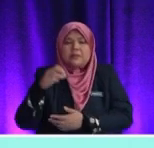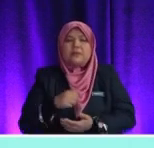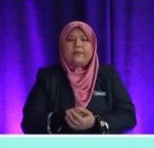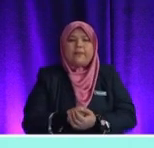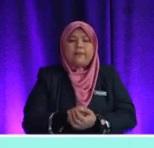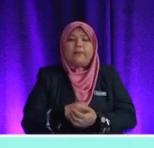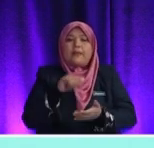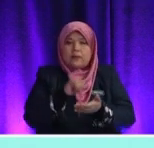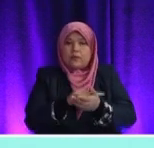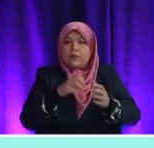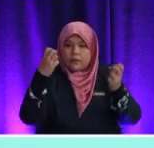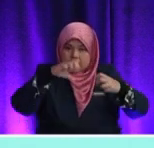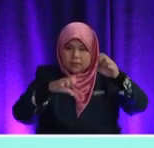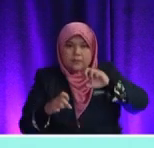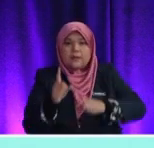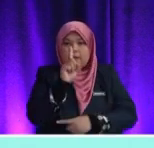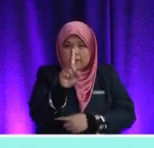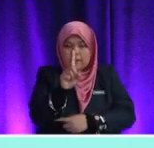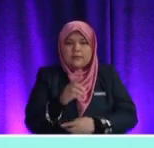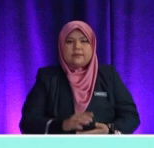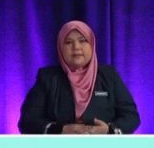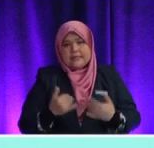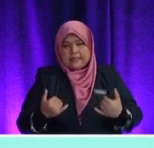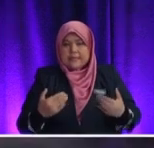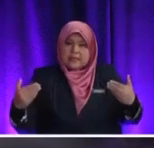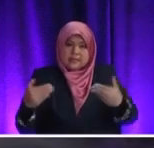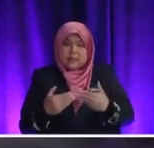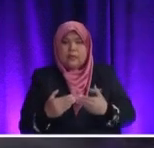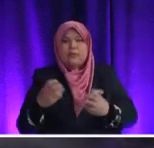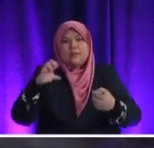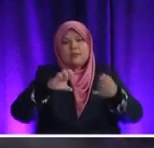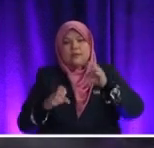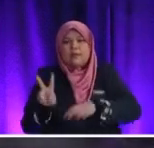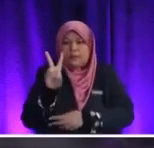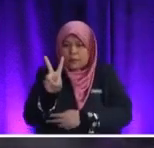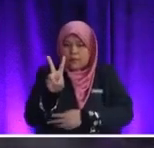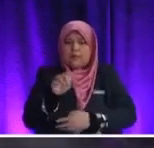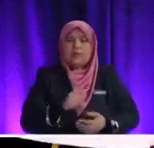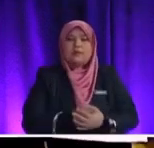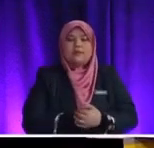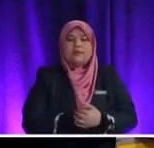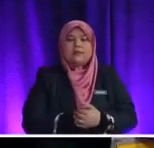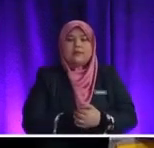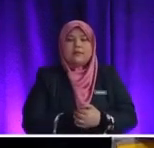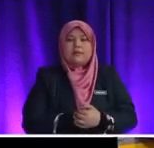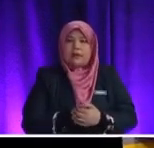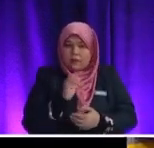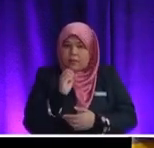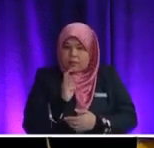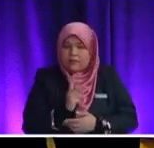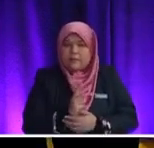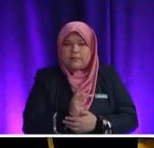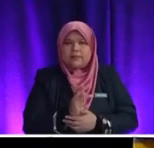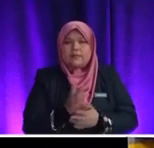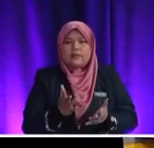itu untuk SPBU yang pertama Fir aku kita kita sambung untuk SPM yang kedua oke boleh deh oke kita lihat Oke ini adalah